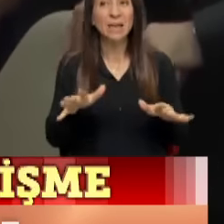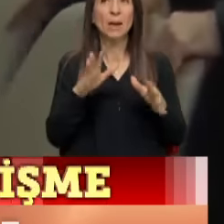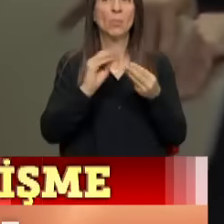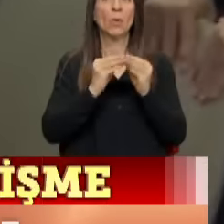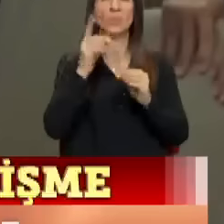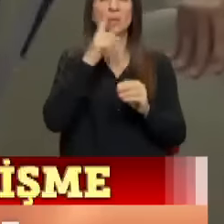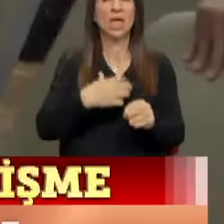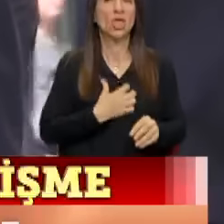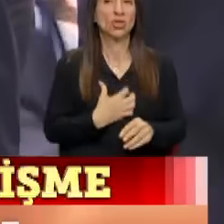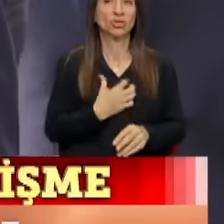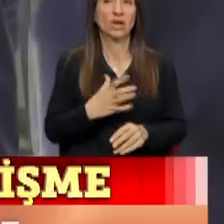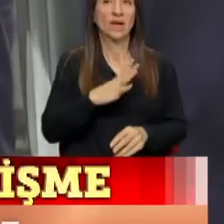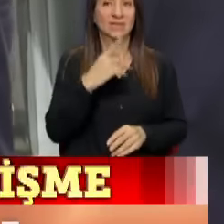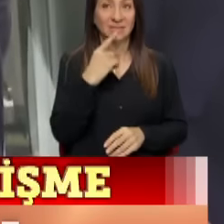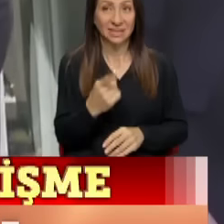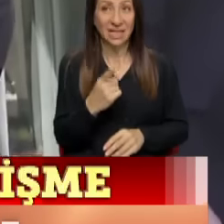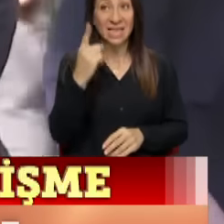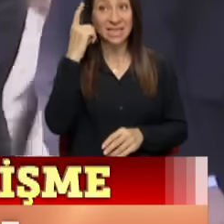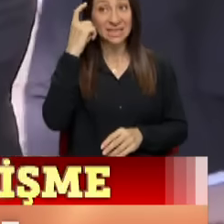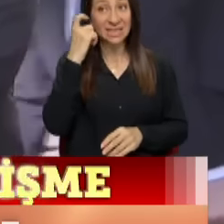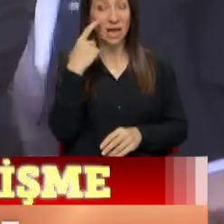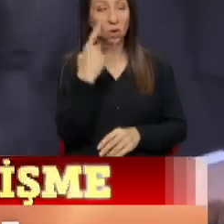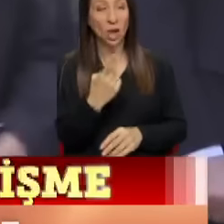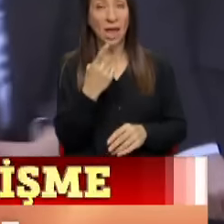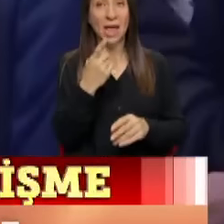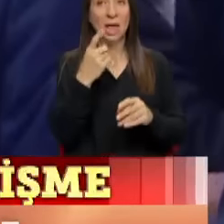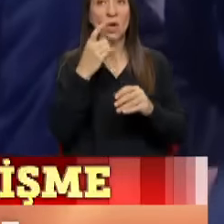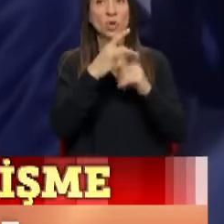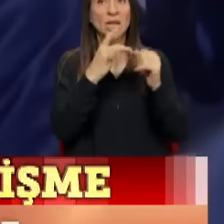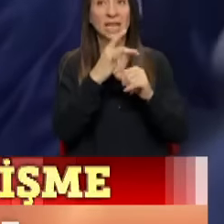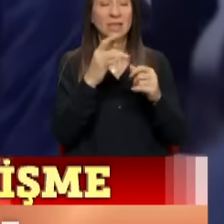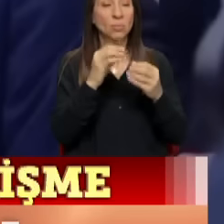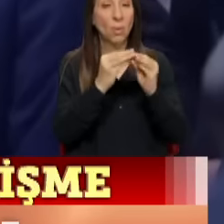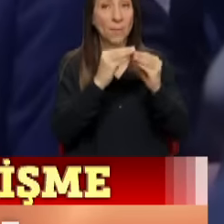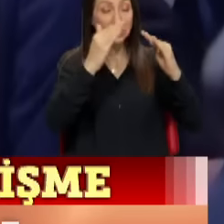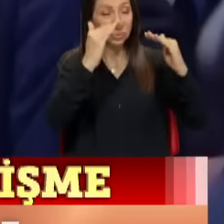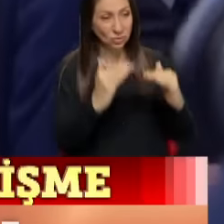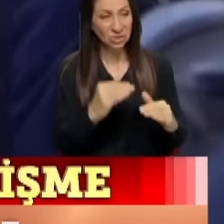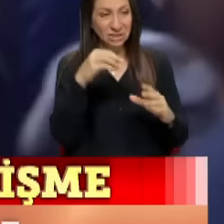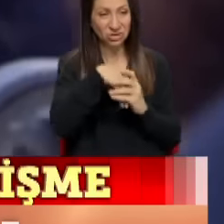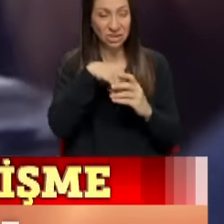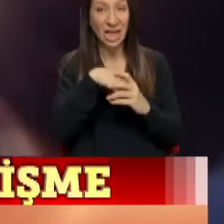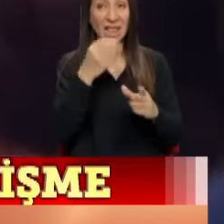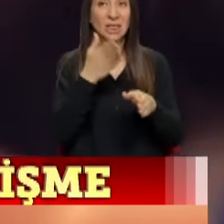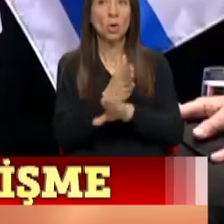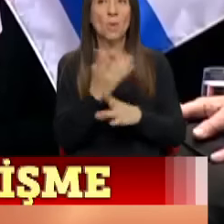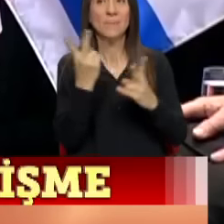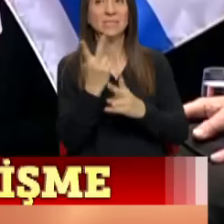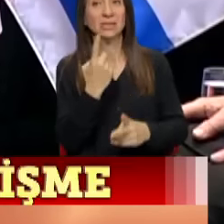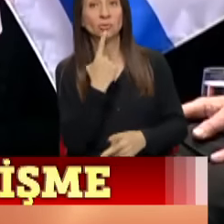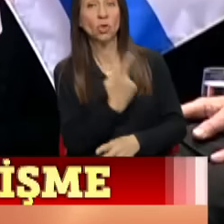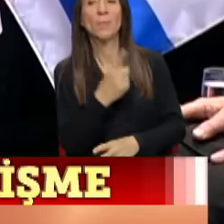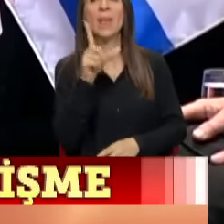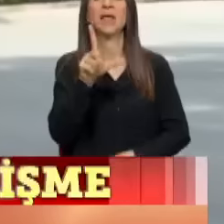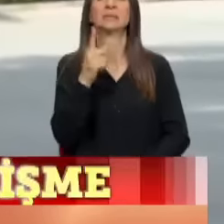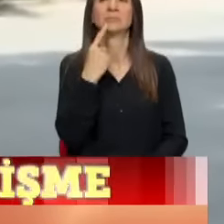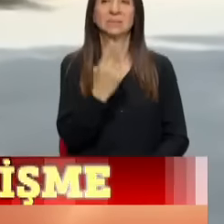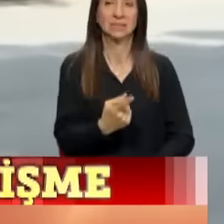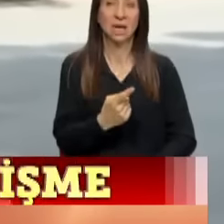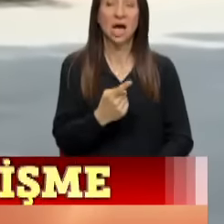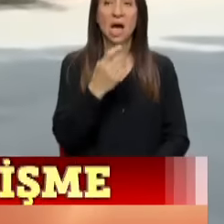ihtimalinden endişe duyduğunu söyledi. İsrail üzerinde etkisi olan ülkelerin gerilimin azaltılması için en doğru mesajları vermesi gerektiğini